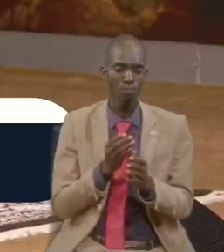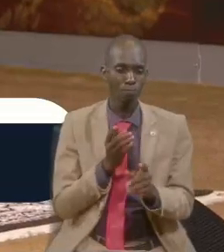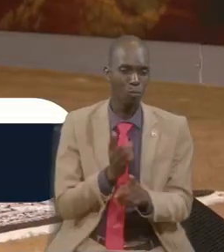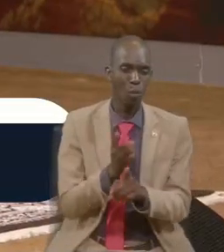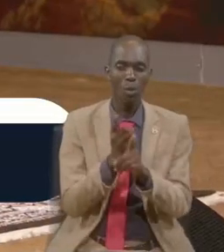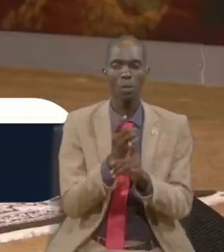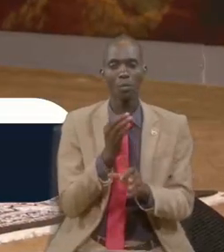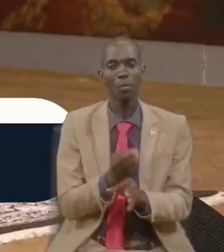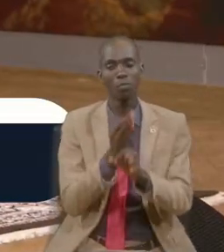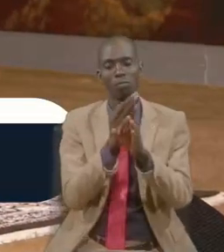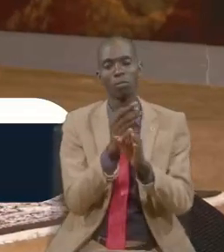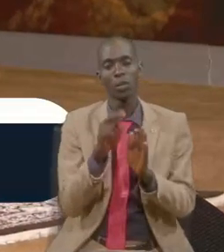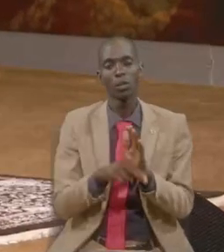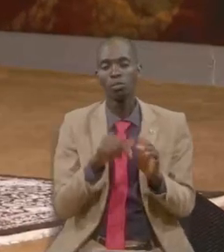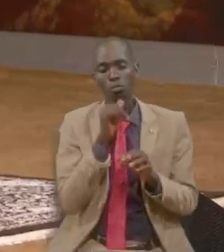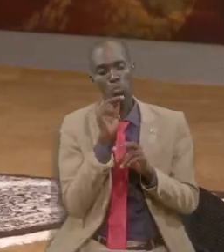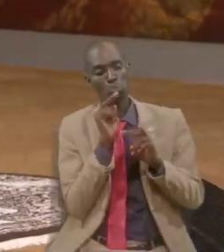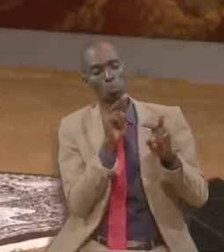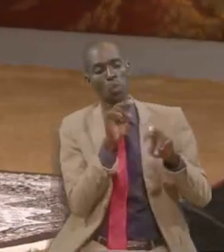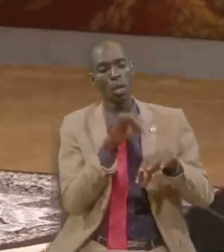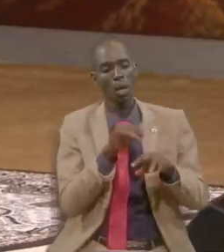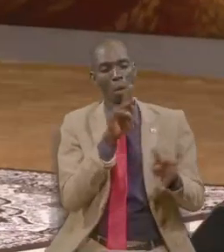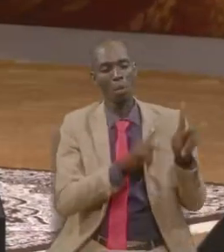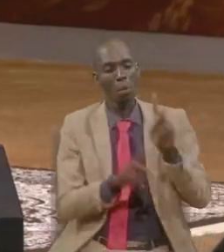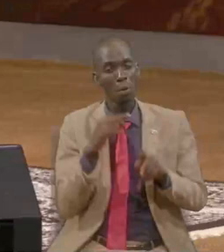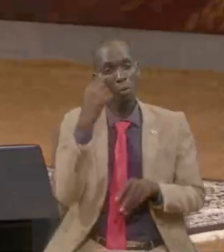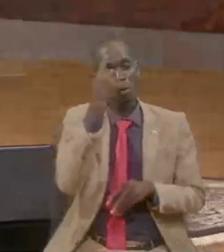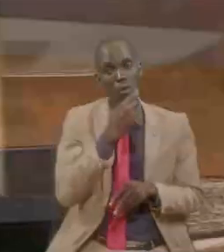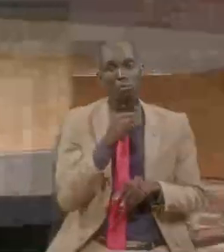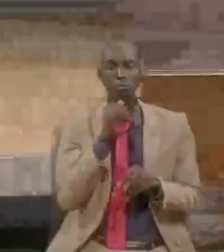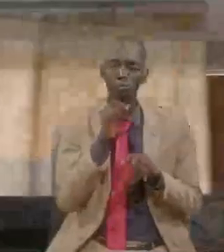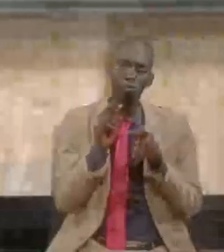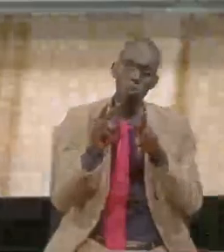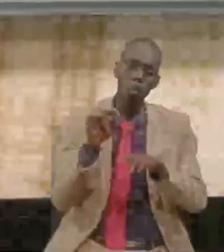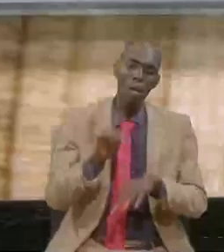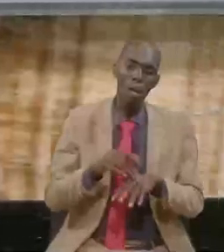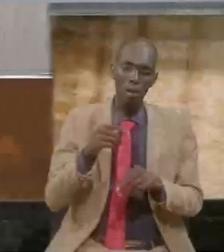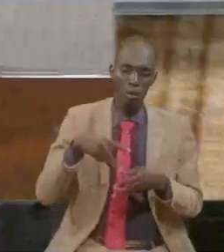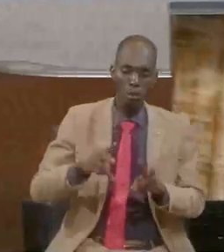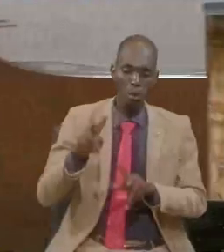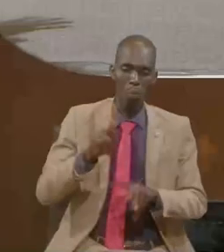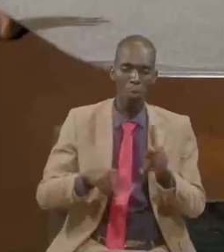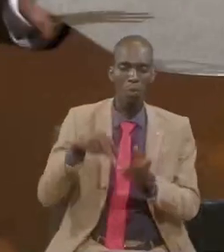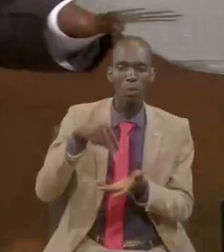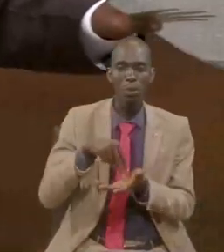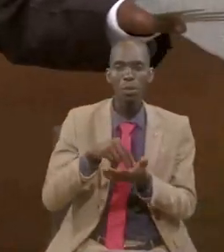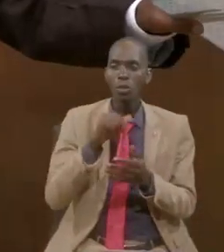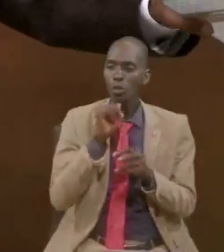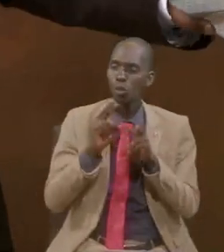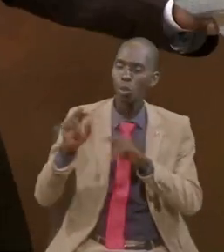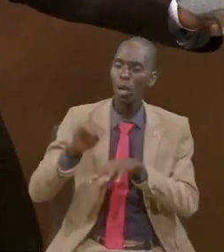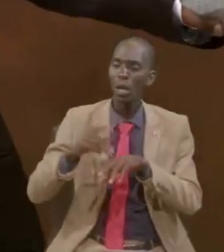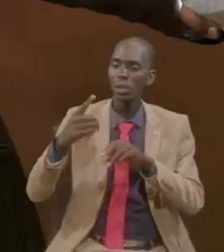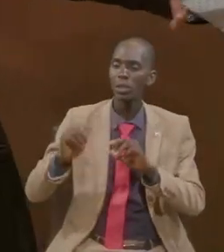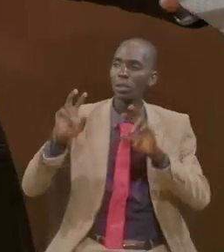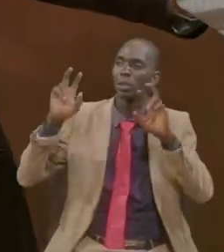avoir une fidélité franche. On ne regarde pas le visage des gens. On ne voit pas la position